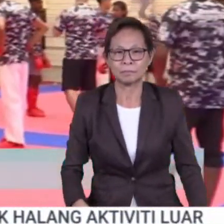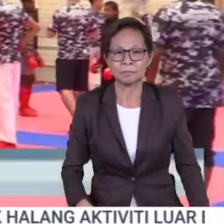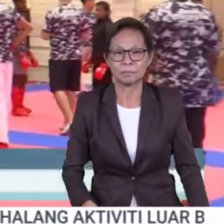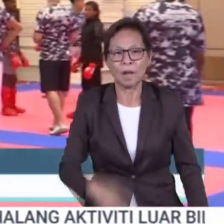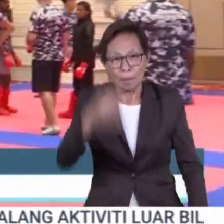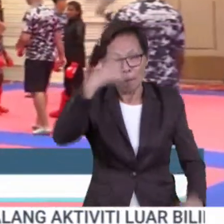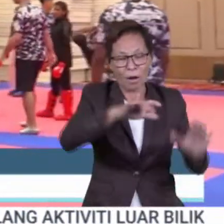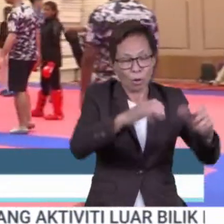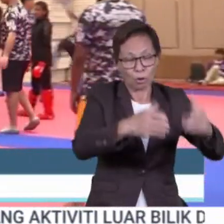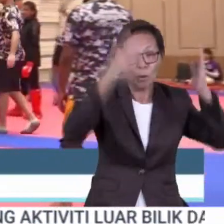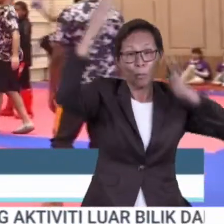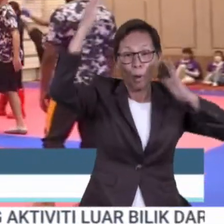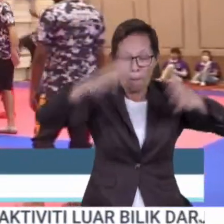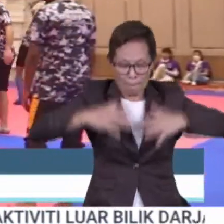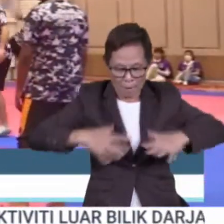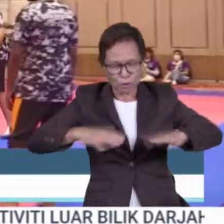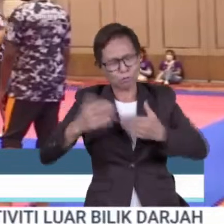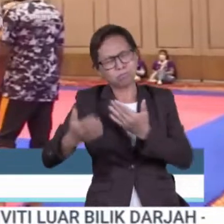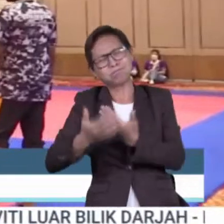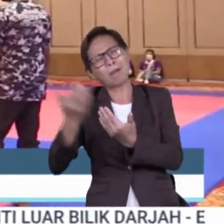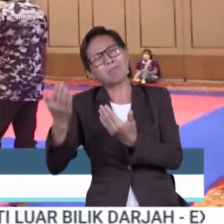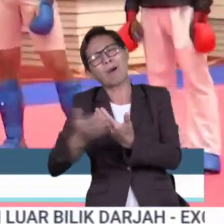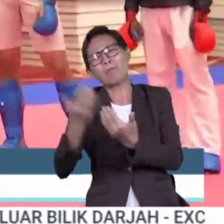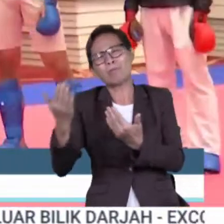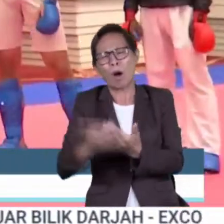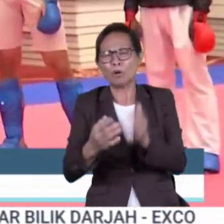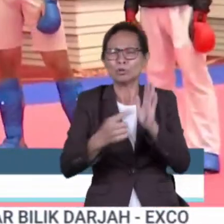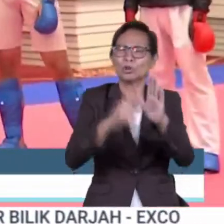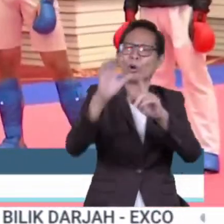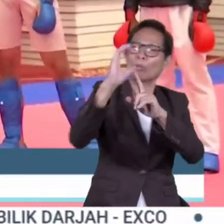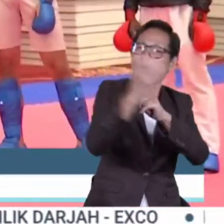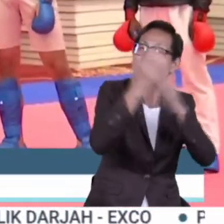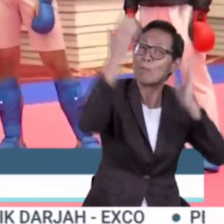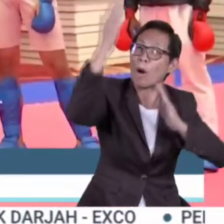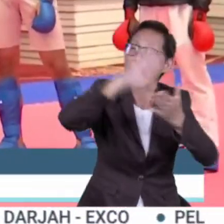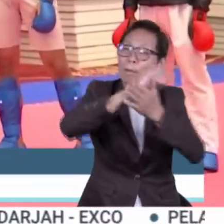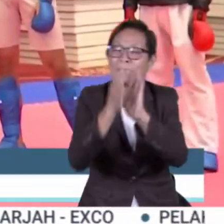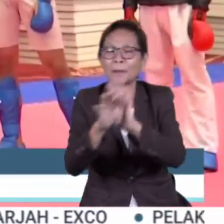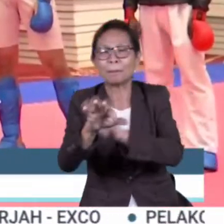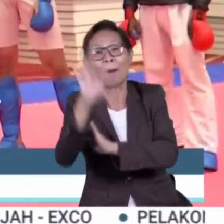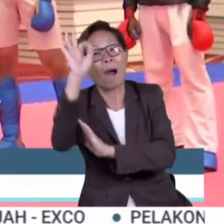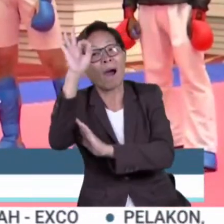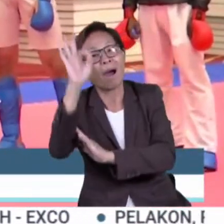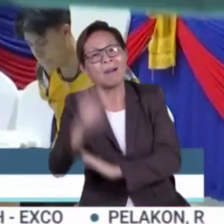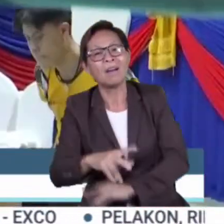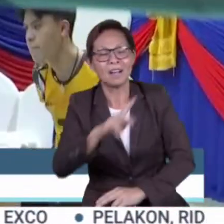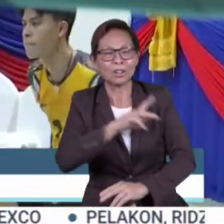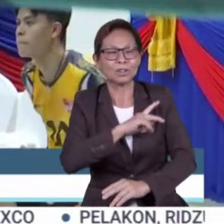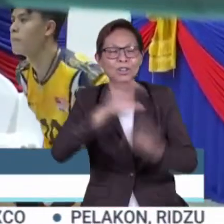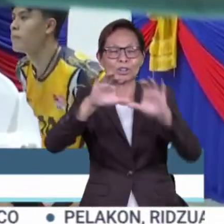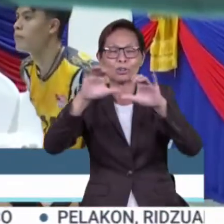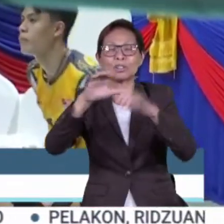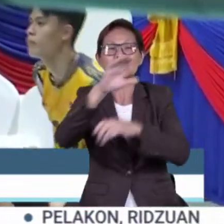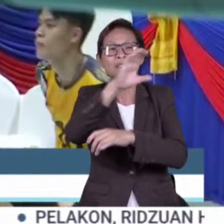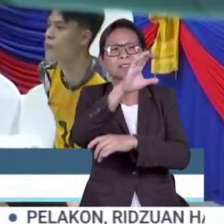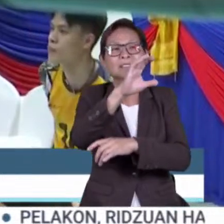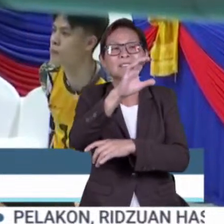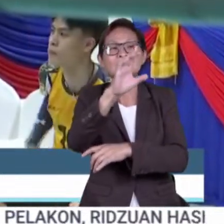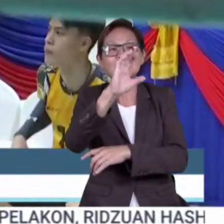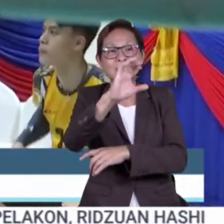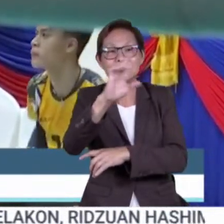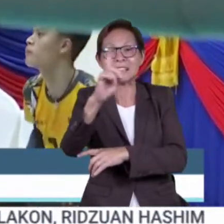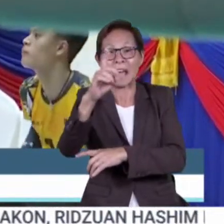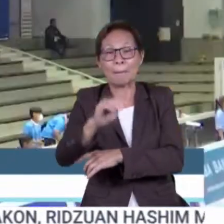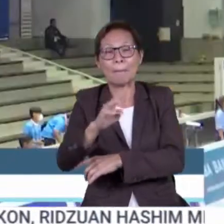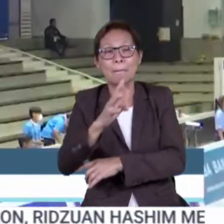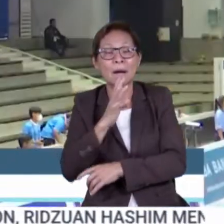Bagi kontingen negara, busana ringkas yang menonjolkan kebudayaan Malaysia menjadi pilihan. Ketua Kontingen Malaysia, Datuk Muhammad Nasir Ali